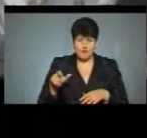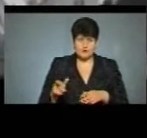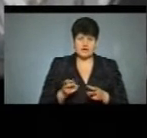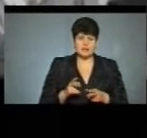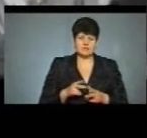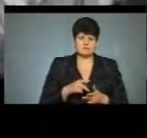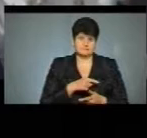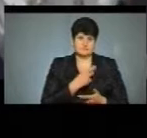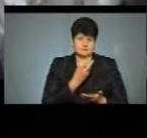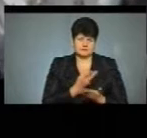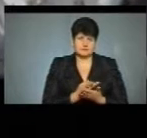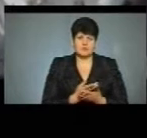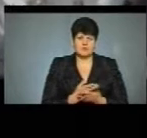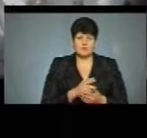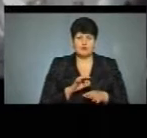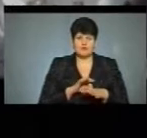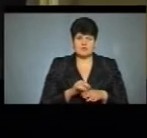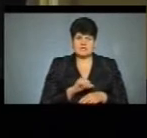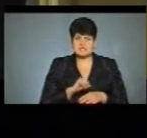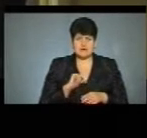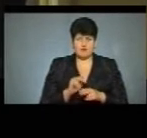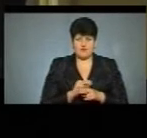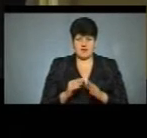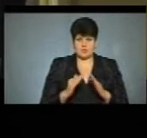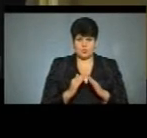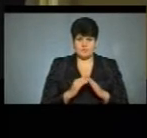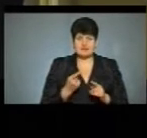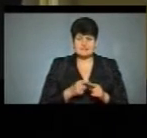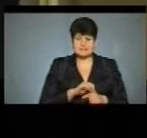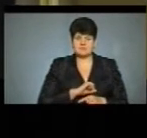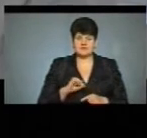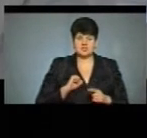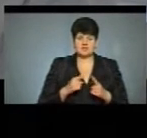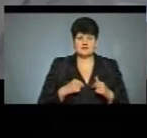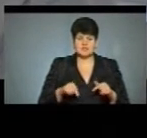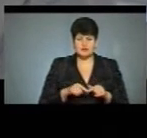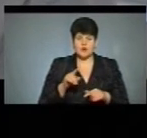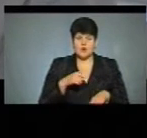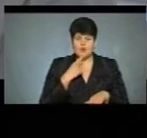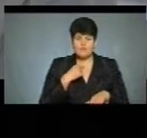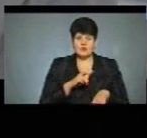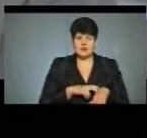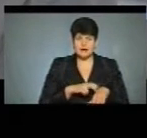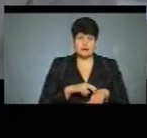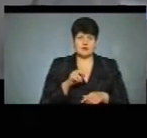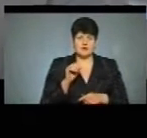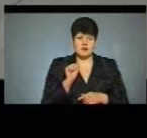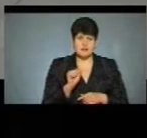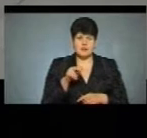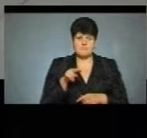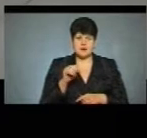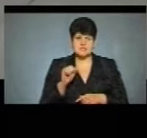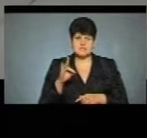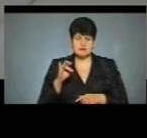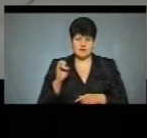важкому стані, проводили самолікування вдома. Це терапевтичне відділення. За словами лікаря-пульмонолога Алли Пастернак, тут перебувають